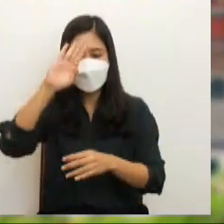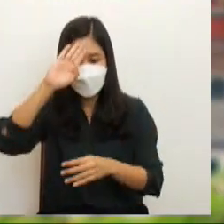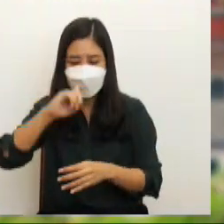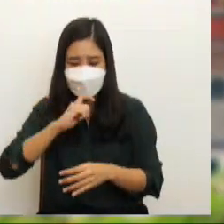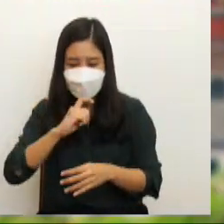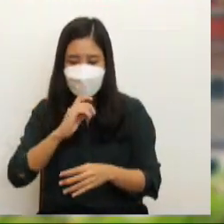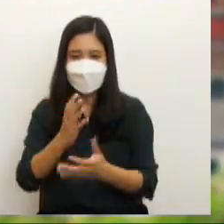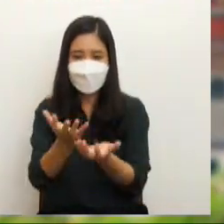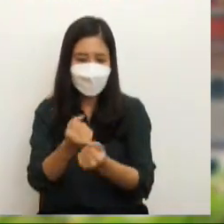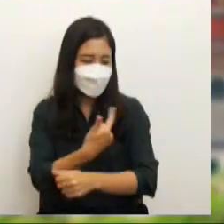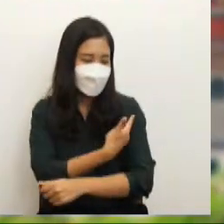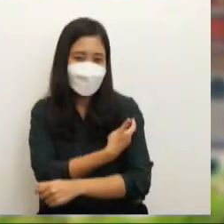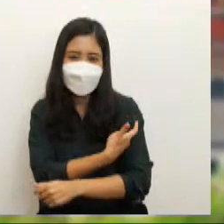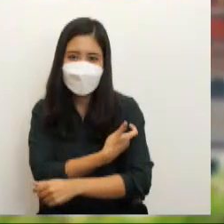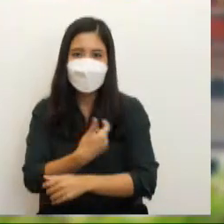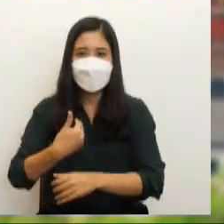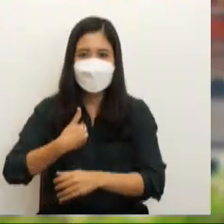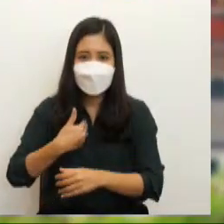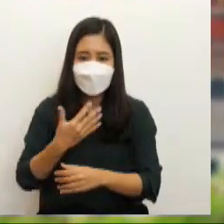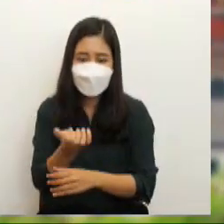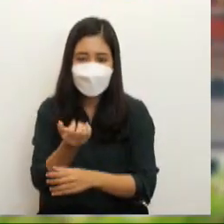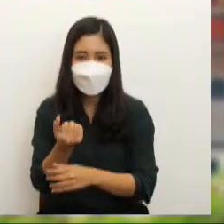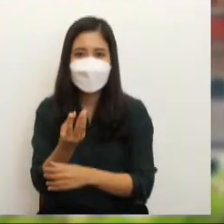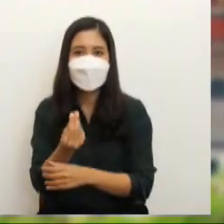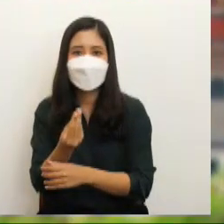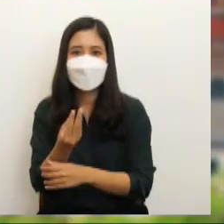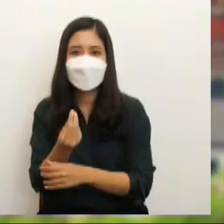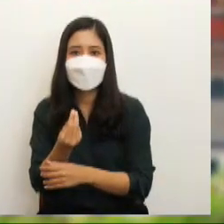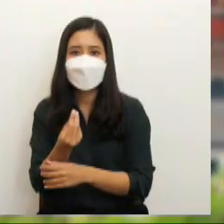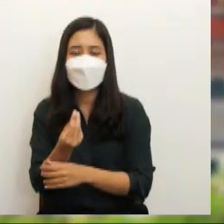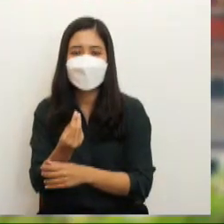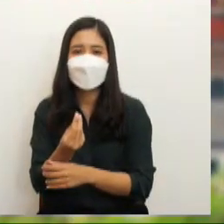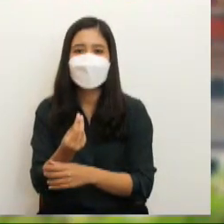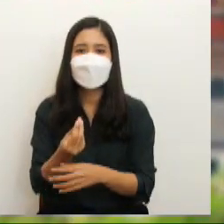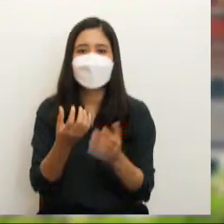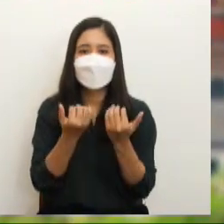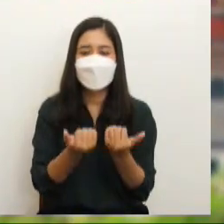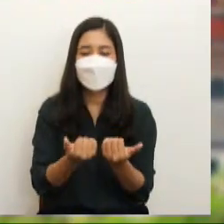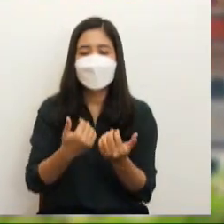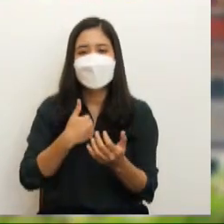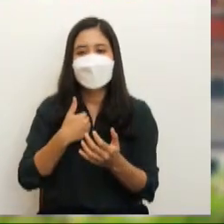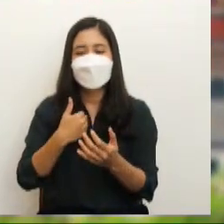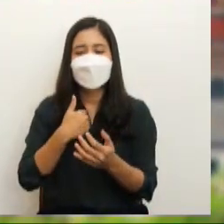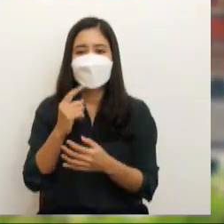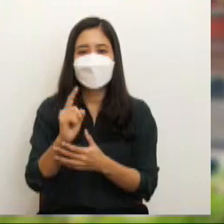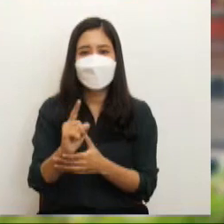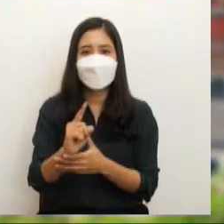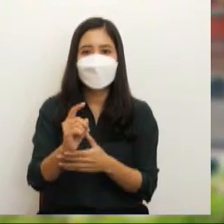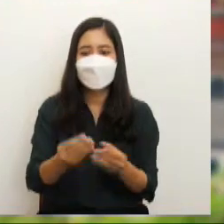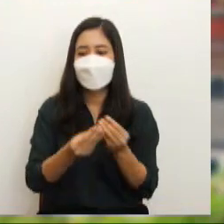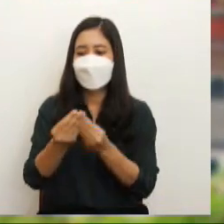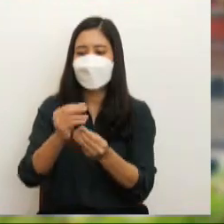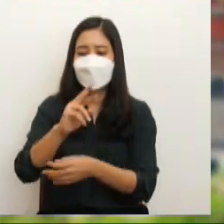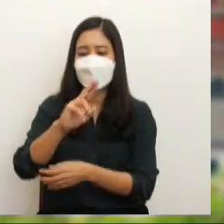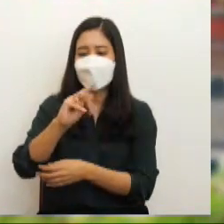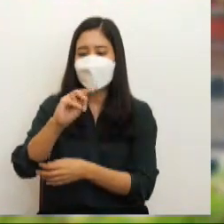ครับเพราะฉะนั้นก็จะเป็นความก้าวหน้าของการทำงานเพิ่มขึ้นแล้วก็เราจะเห็นสถานการณ์ที่อาจจะต้องดำเนินท่านรัฐมนตรีเพื่อเข้าไปจัด